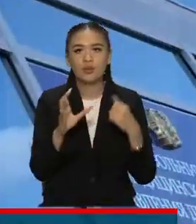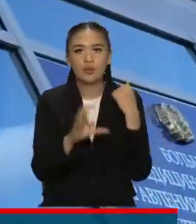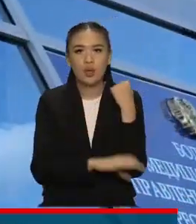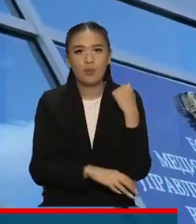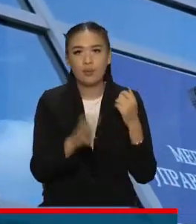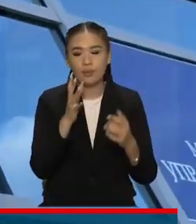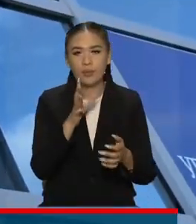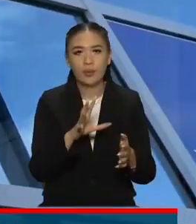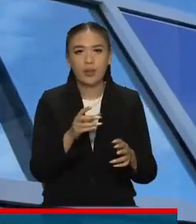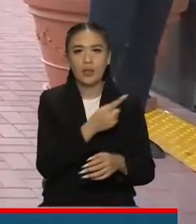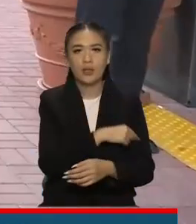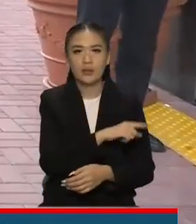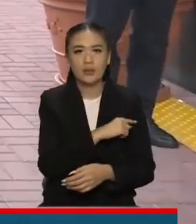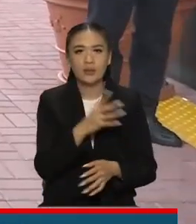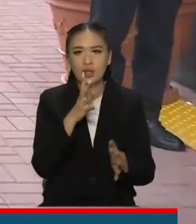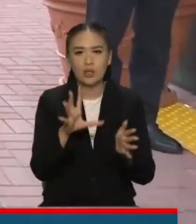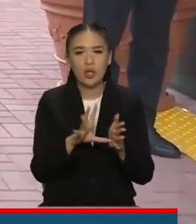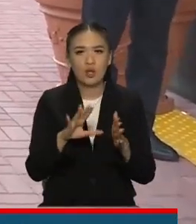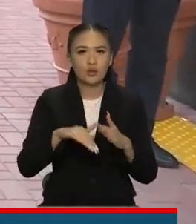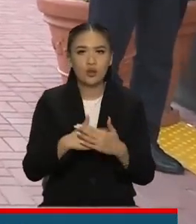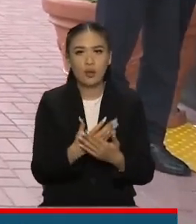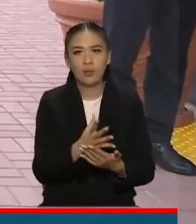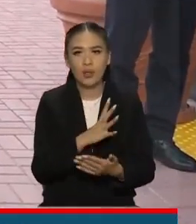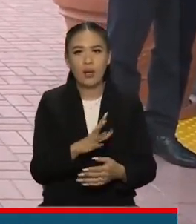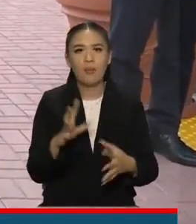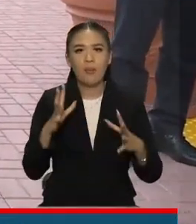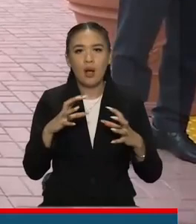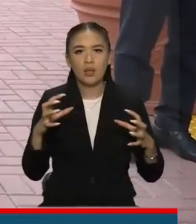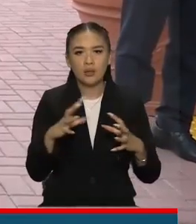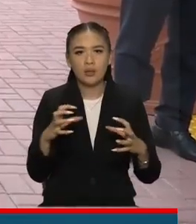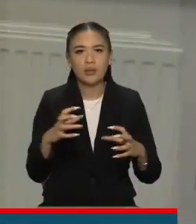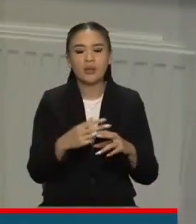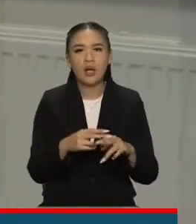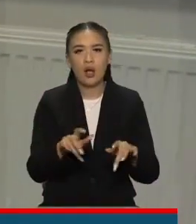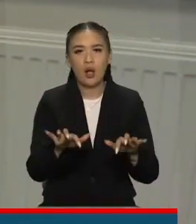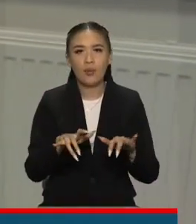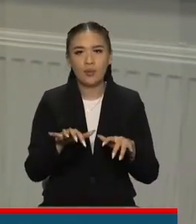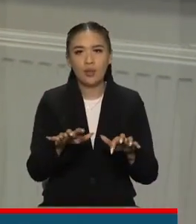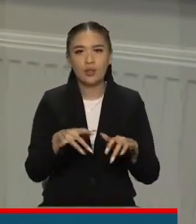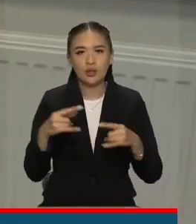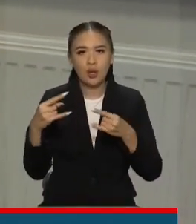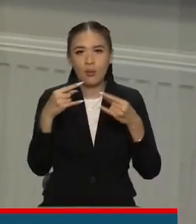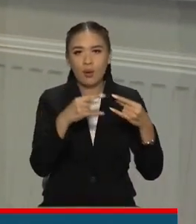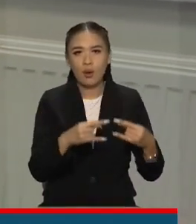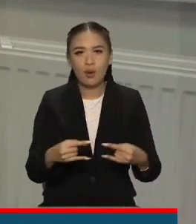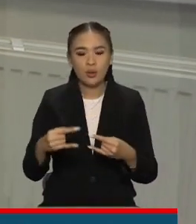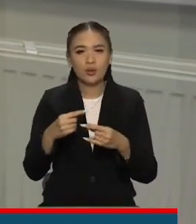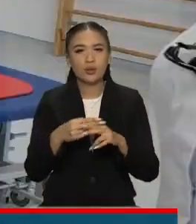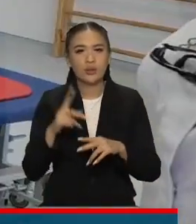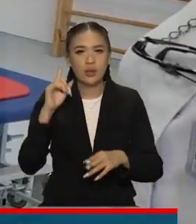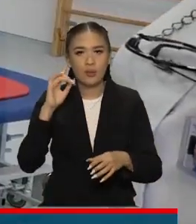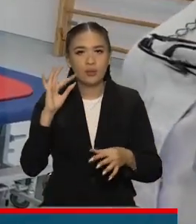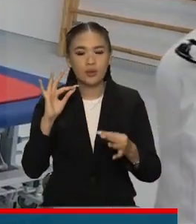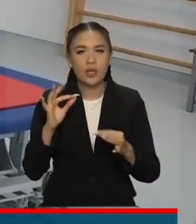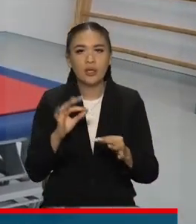медициналық технологиялармен жабдықталған. Оның ішінде магниттік резонанстық және компьютерлік томография, ультрадыбыстық зерттеу